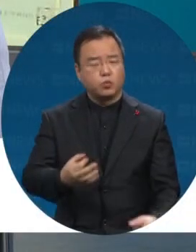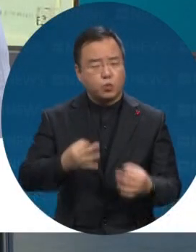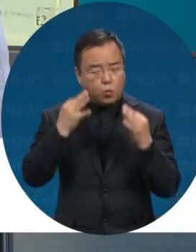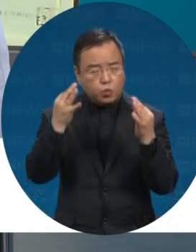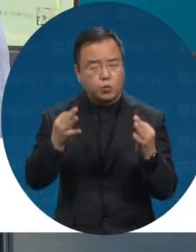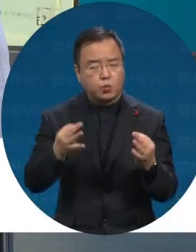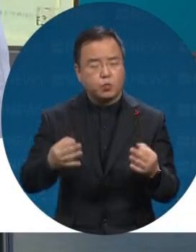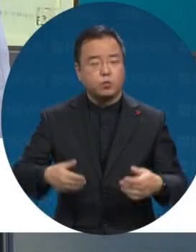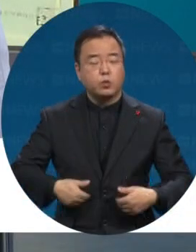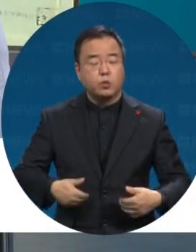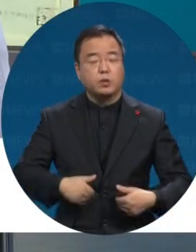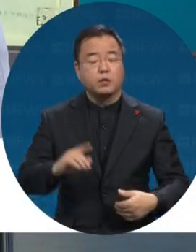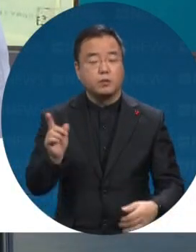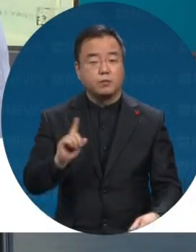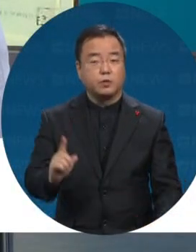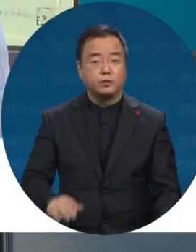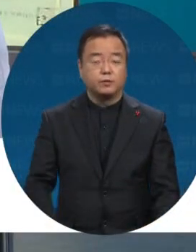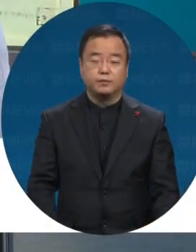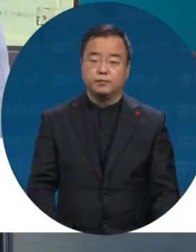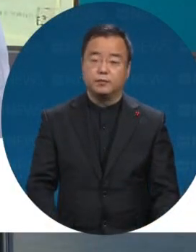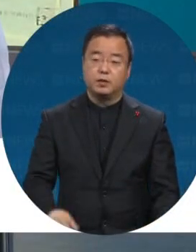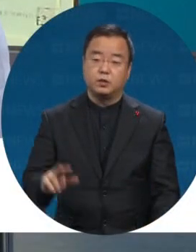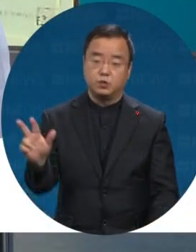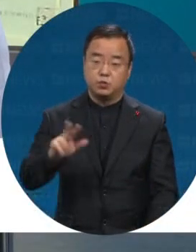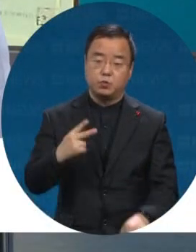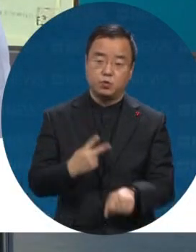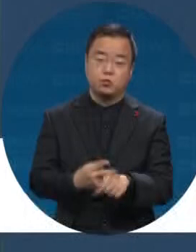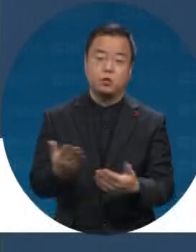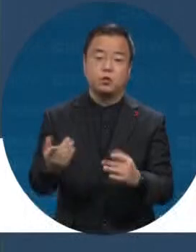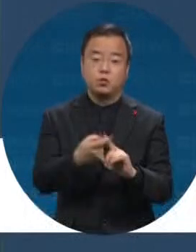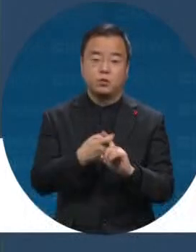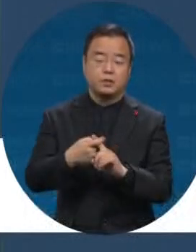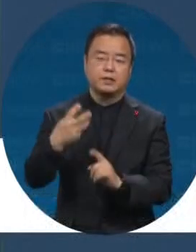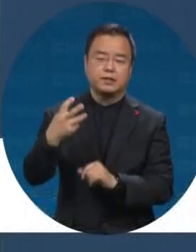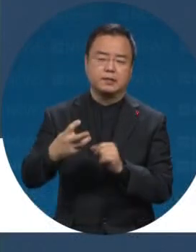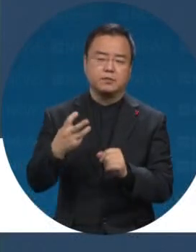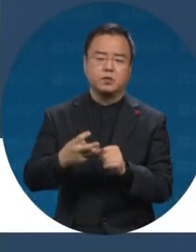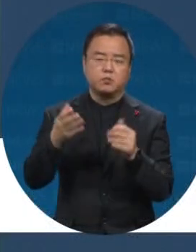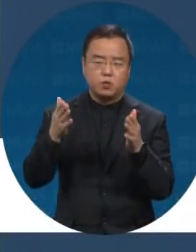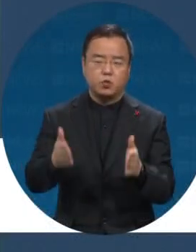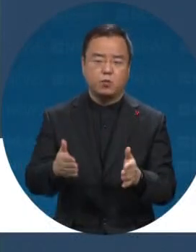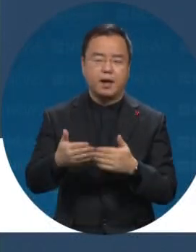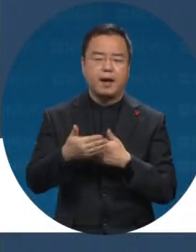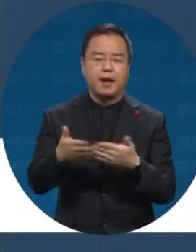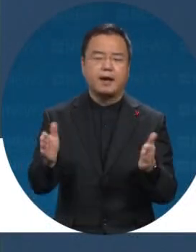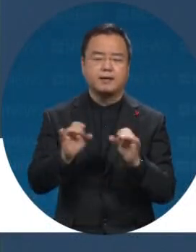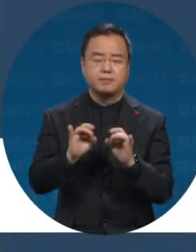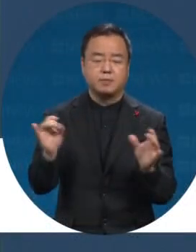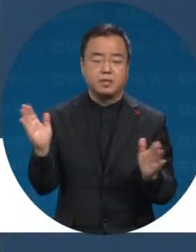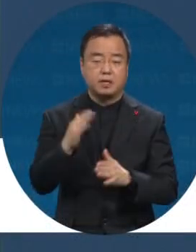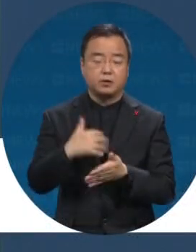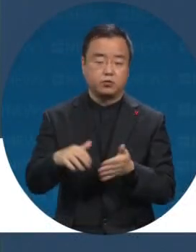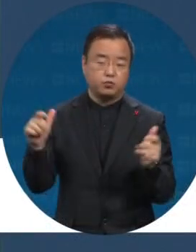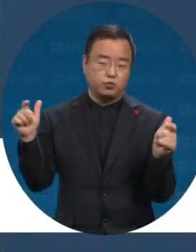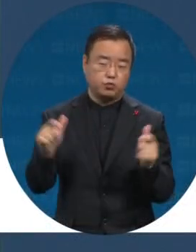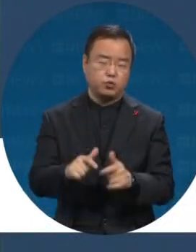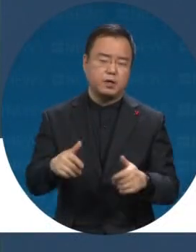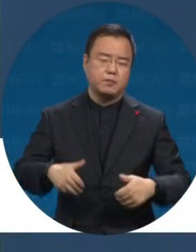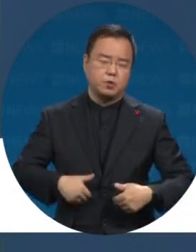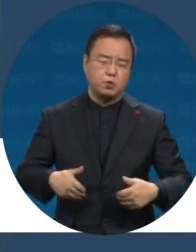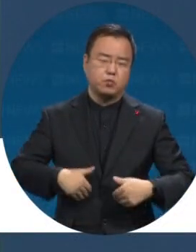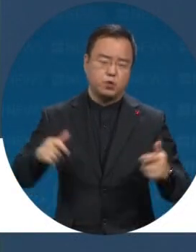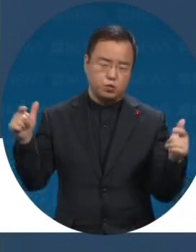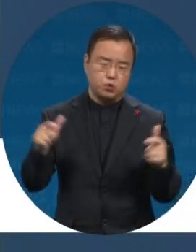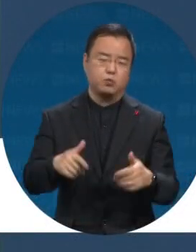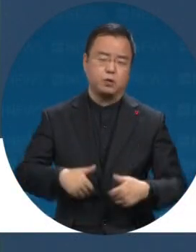노력들이 필요하다고 보시는지요 30년 동안 학급도 학생 수 감축을 주장을 좀 해왔는데요 최근에 코로나가